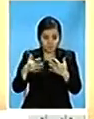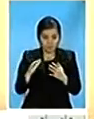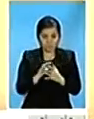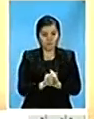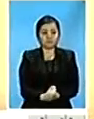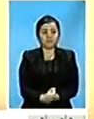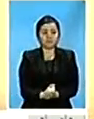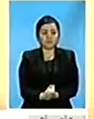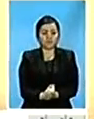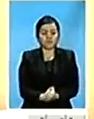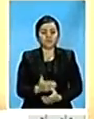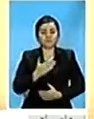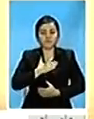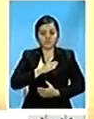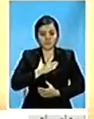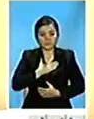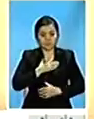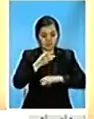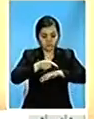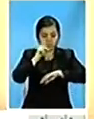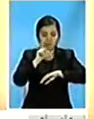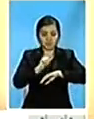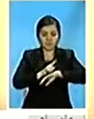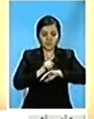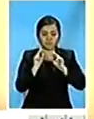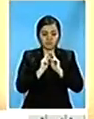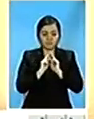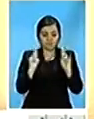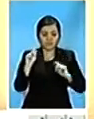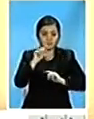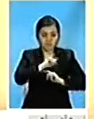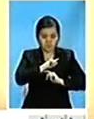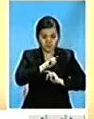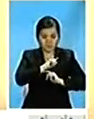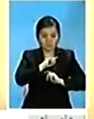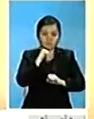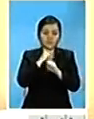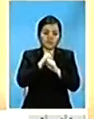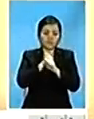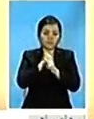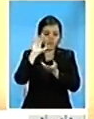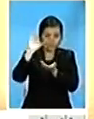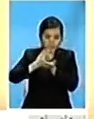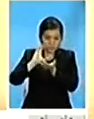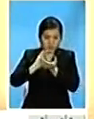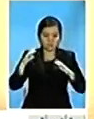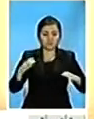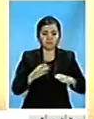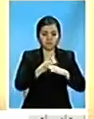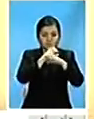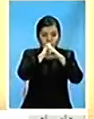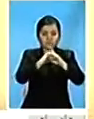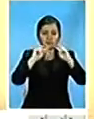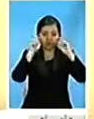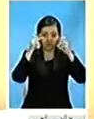ามกระผมในนามของประธานคณะกรรมการวิสามัญใคร่ขอเรียนสรุปสาระสำคัญของ